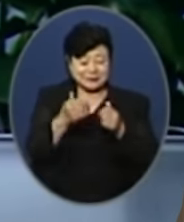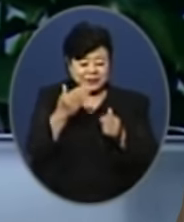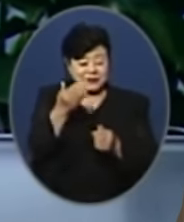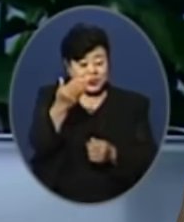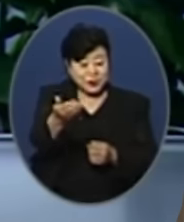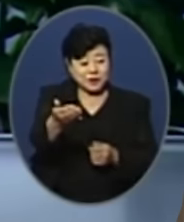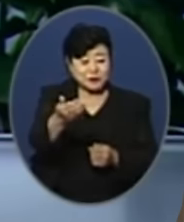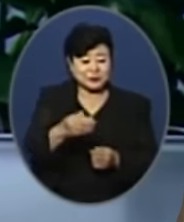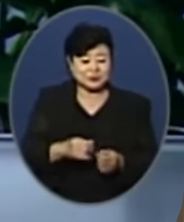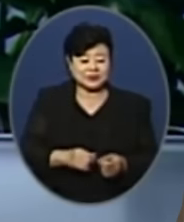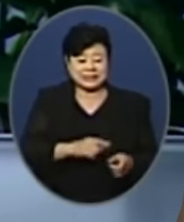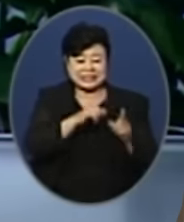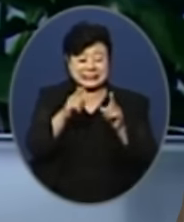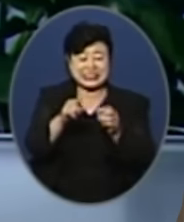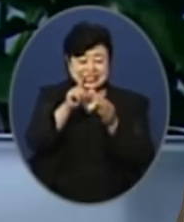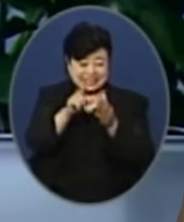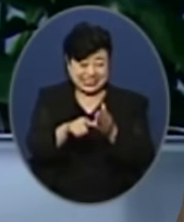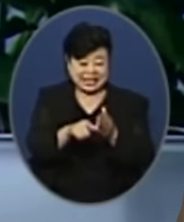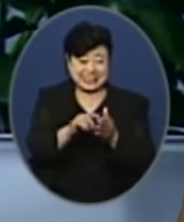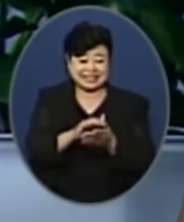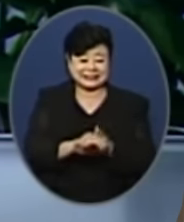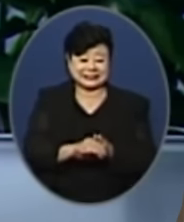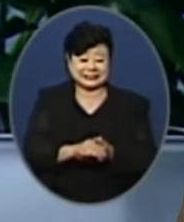하나님께서는 여러분이 이 세상에 살면서